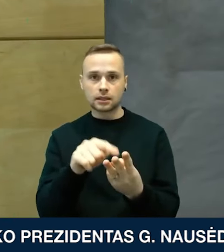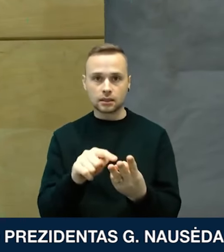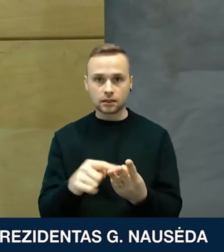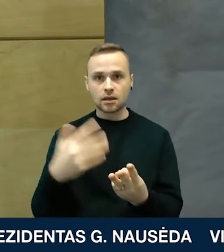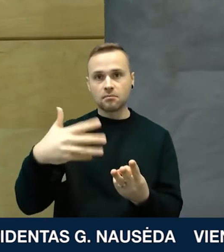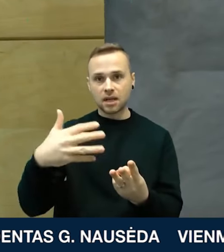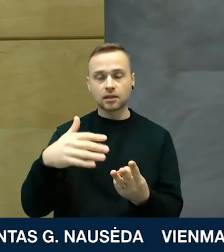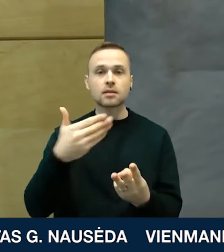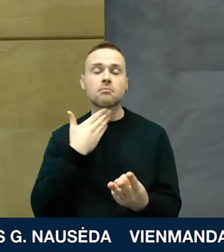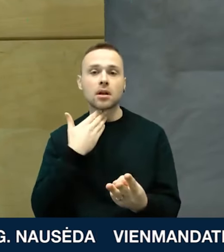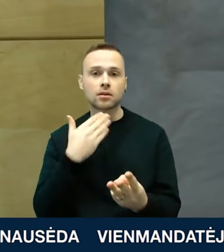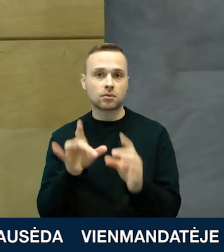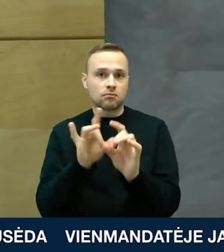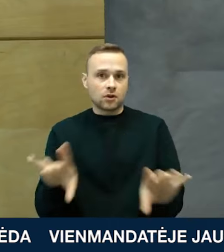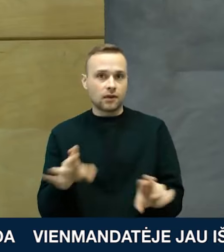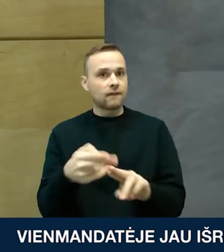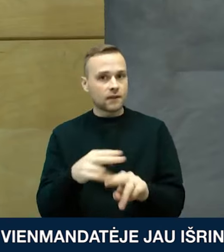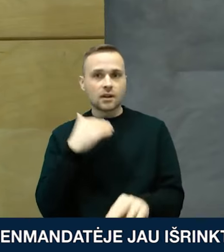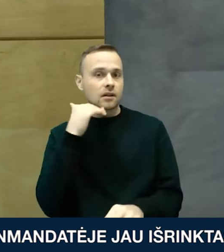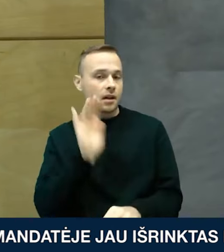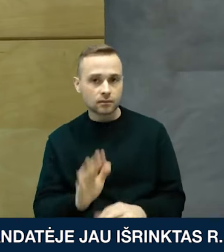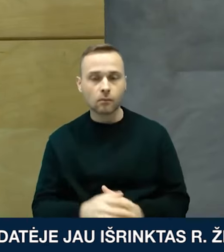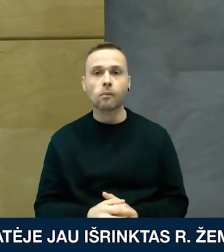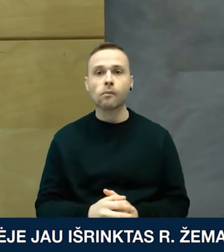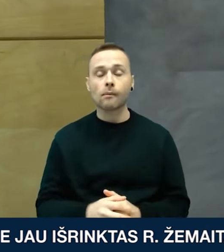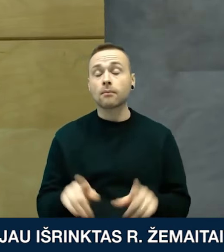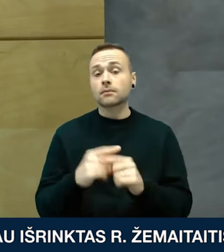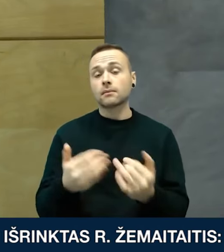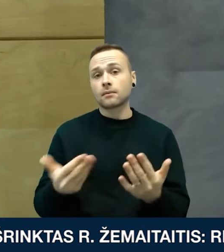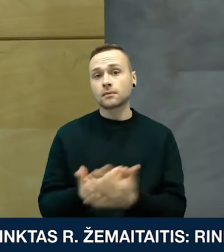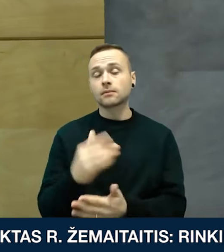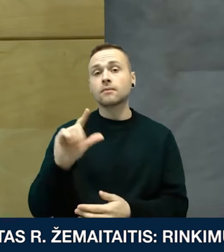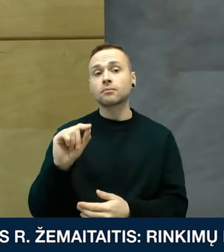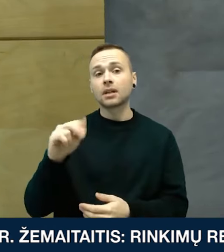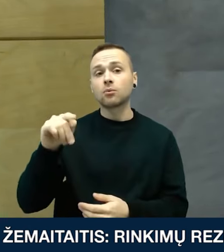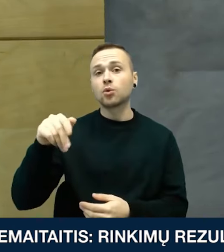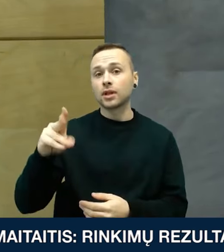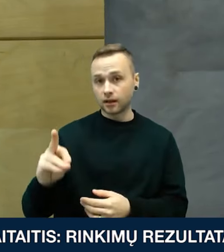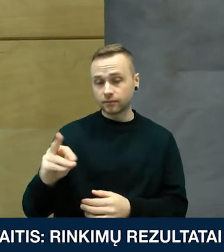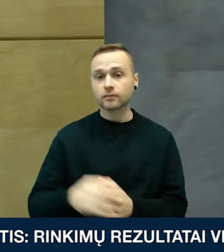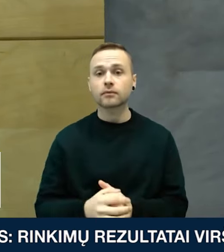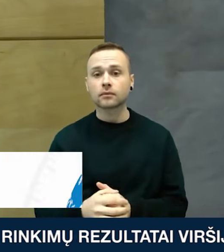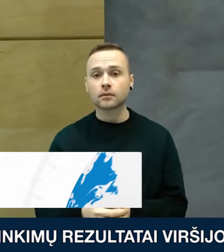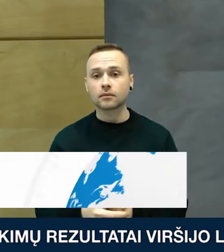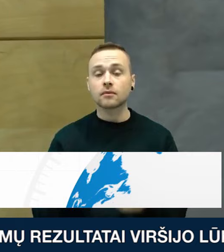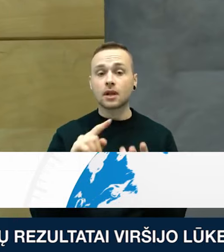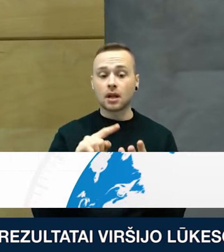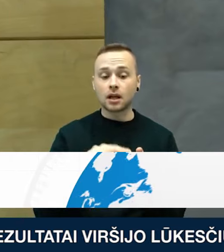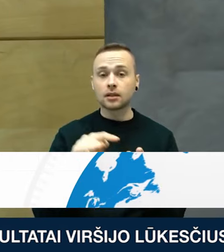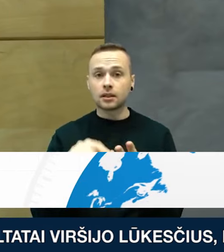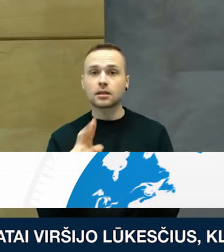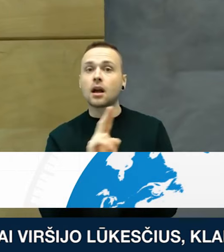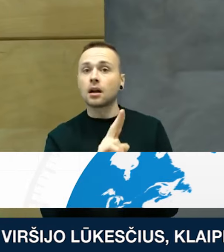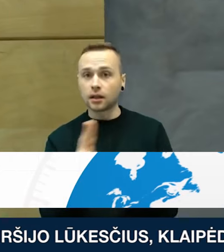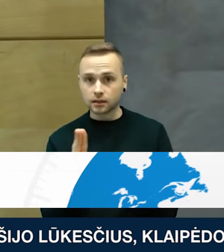50 balsų. Na ir turime naujovę Panemunės rinkimų apygardoje, kadangi antrą ir trečią vietą užimantis